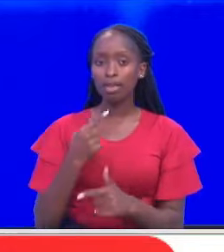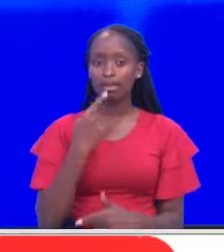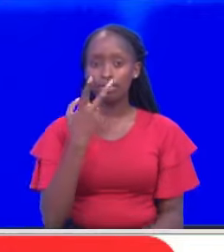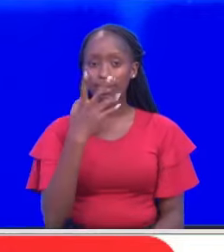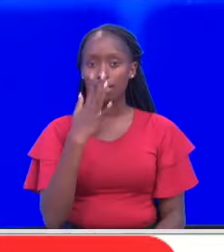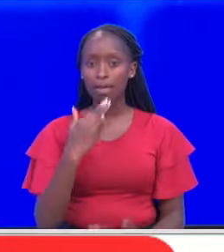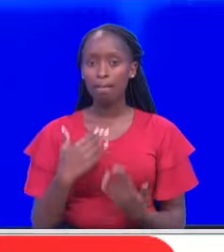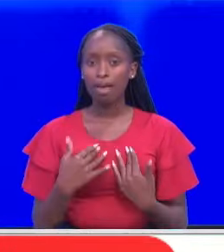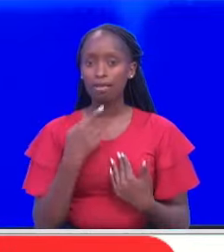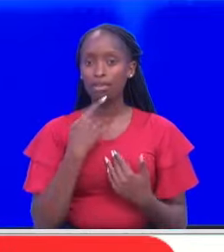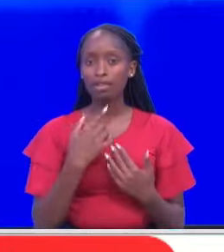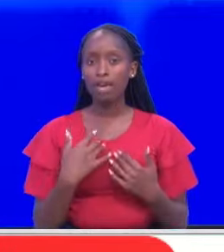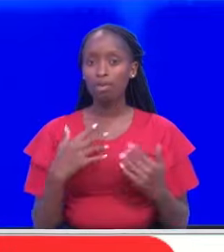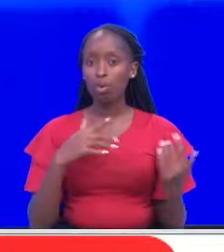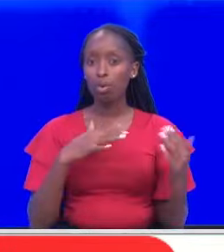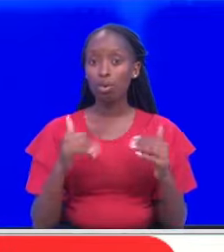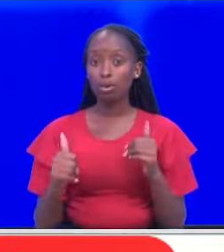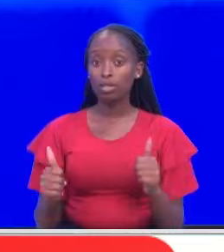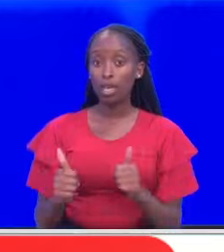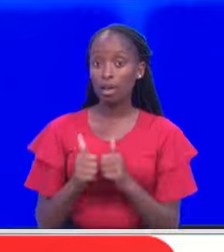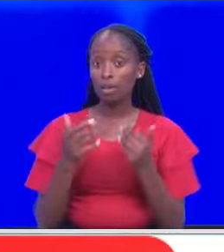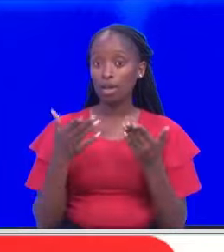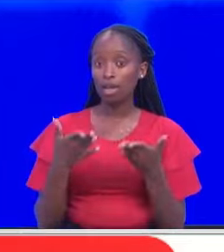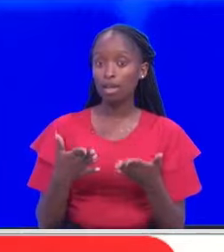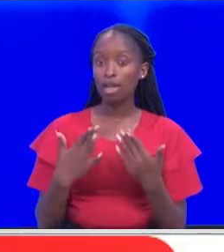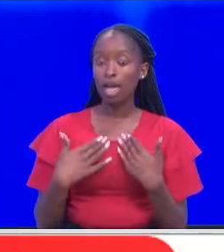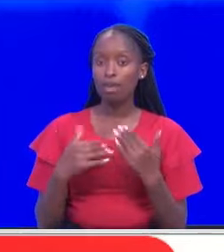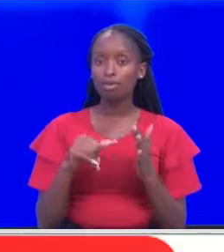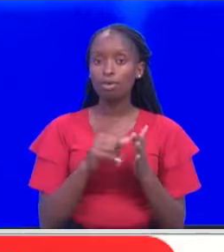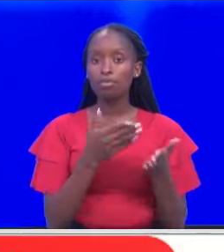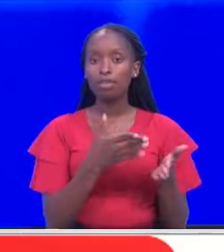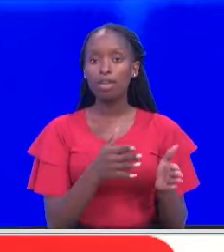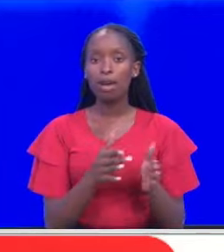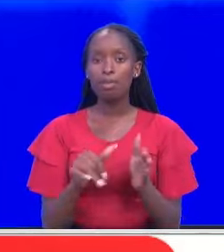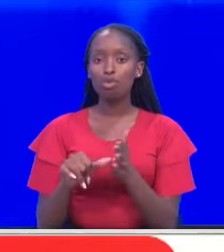hapa, kuna kasoro hapa, kuna kasoro hapa. Please media,